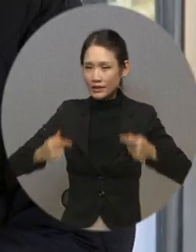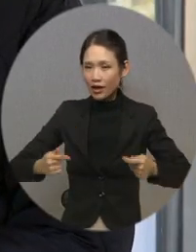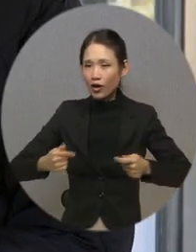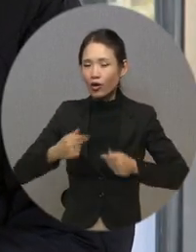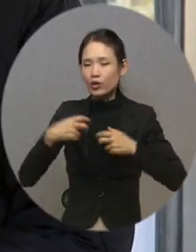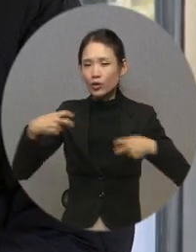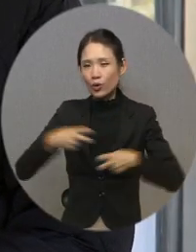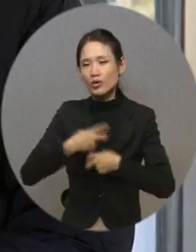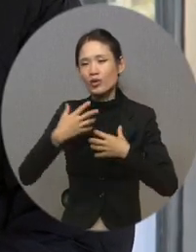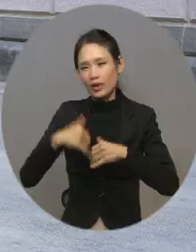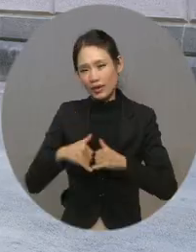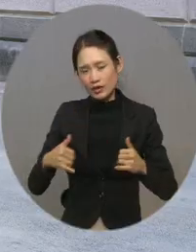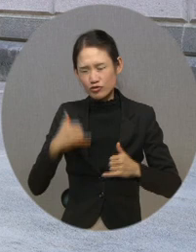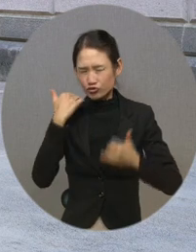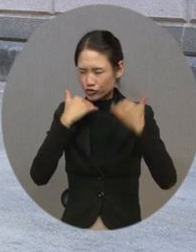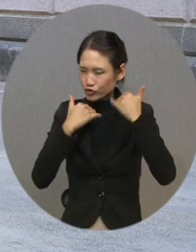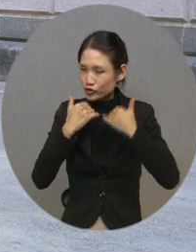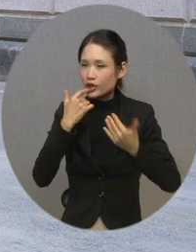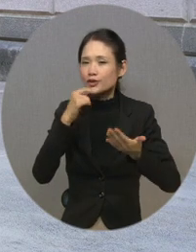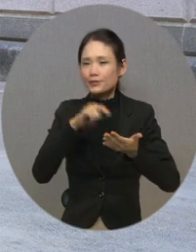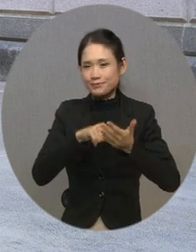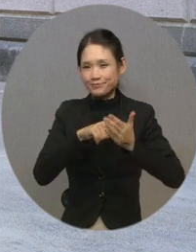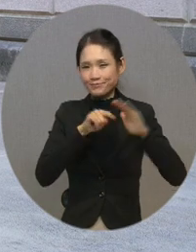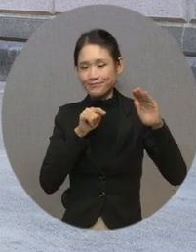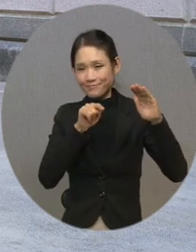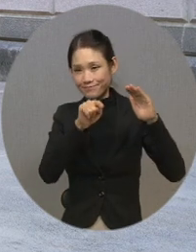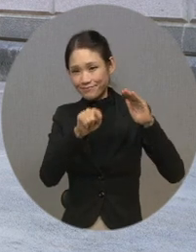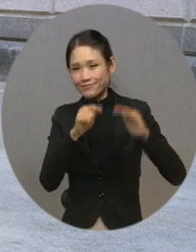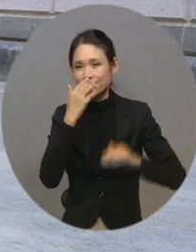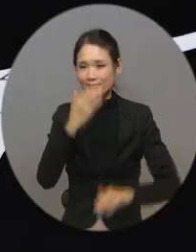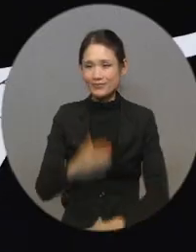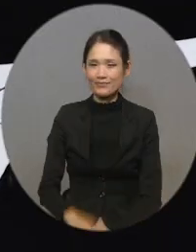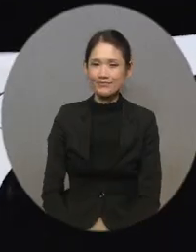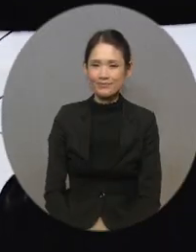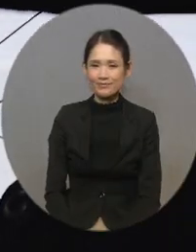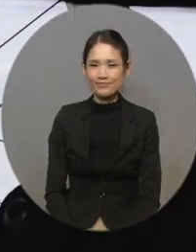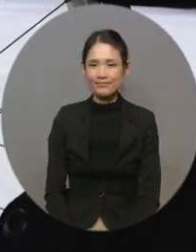등 누구나 쉽게 석조전 안으로 들어갈 수 있습니다.